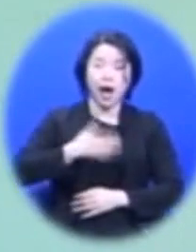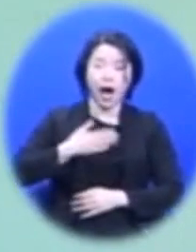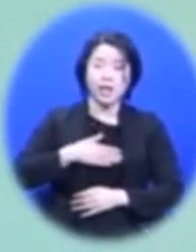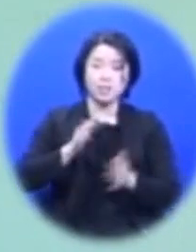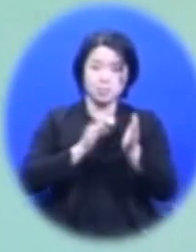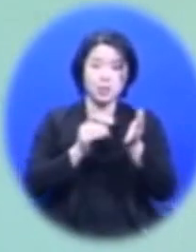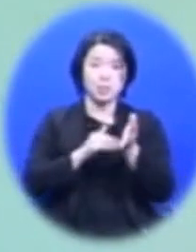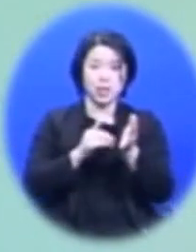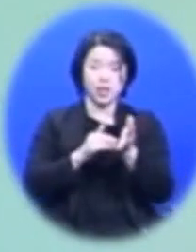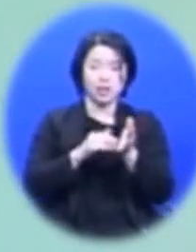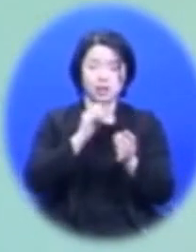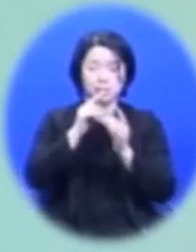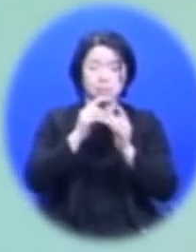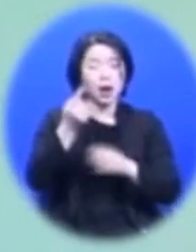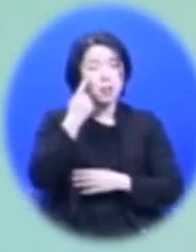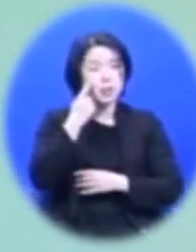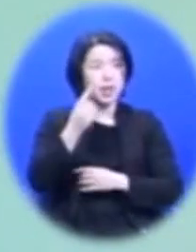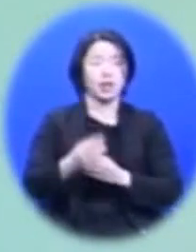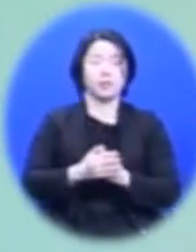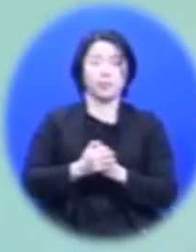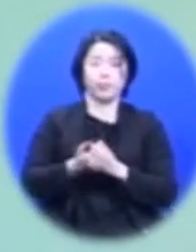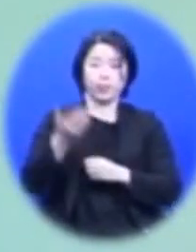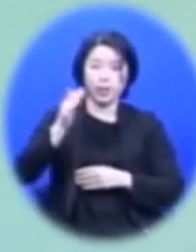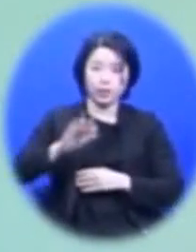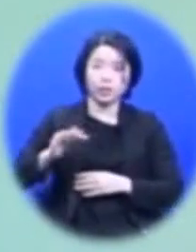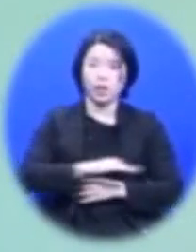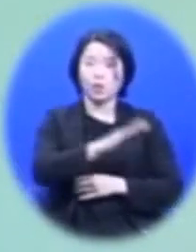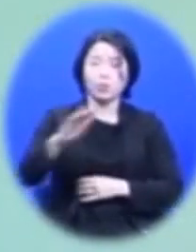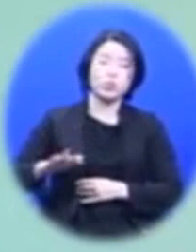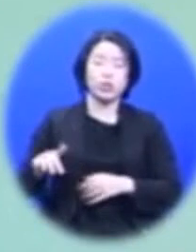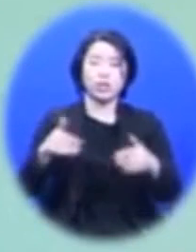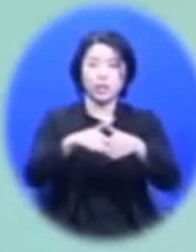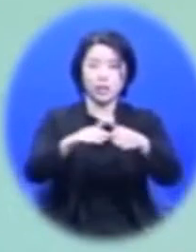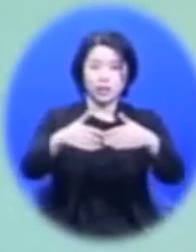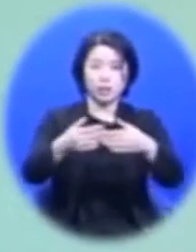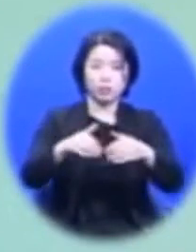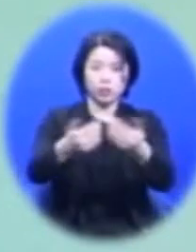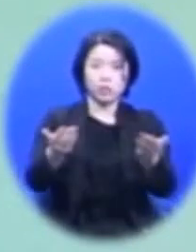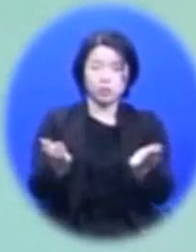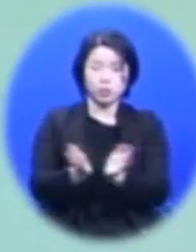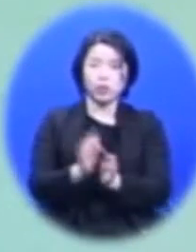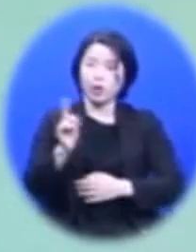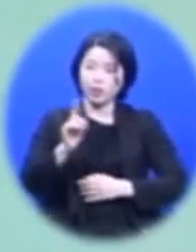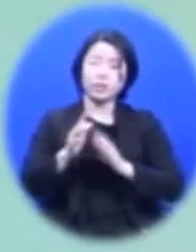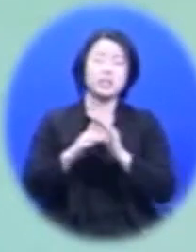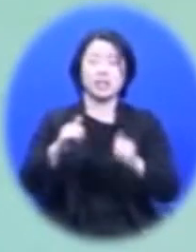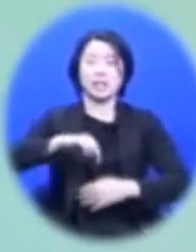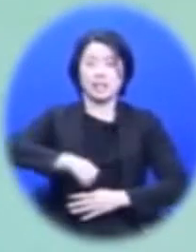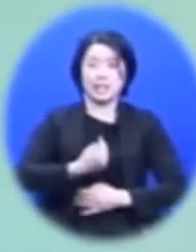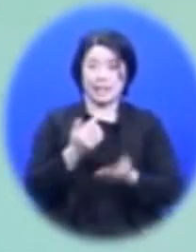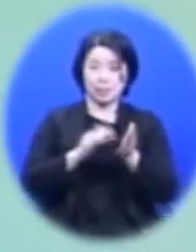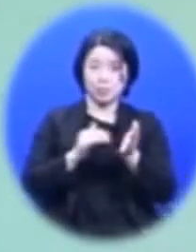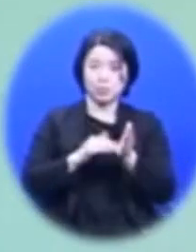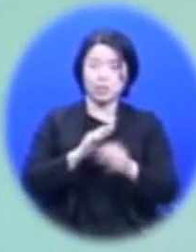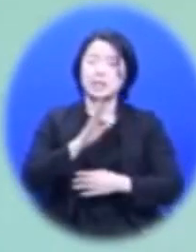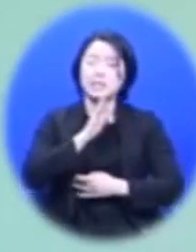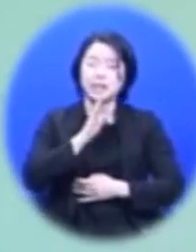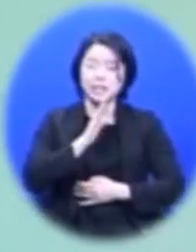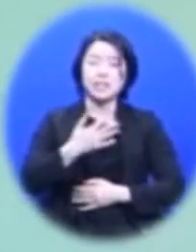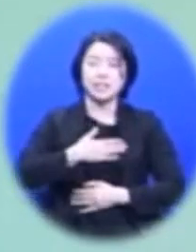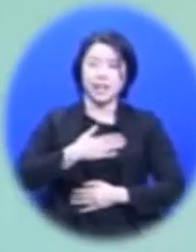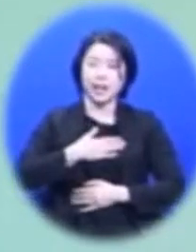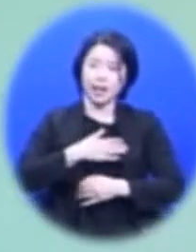비밀을 이야기하라. 근데 저희 테이블에 있는 어떤 사람이 자기 비밀은 사실은